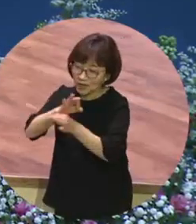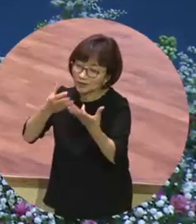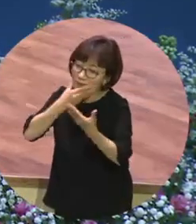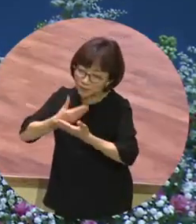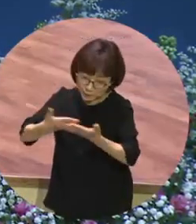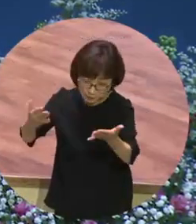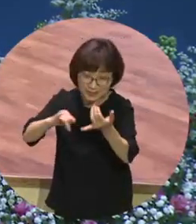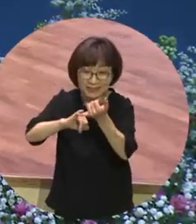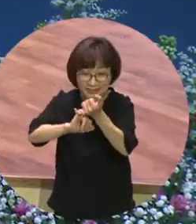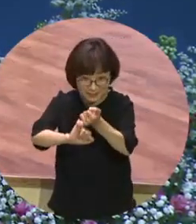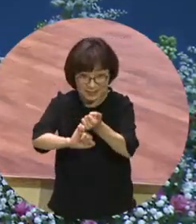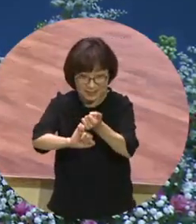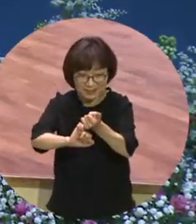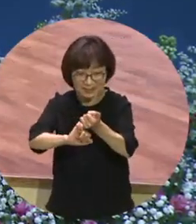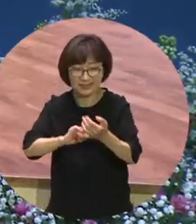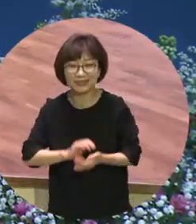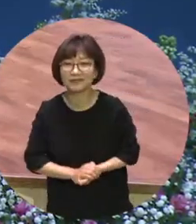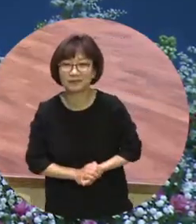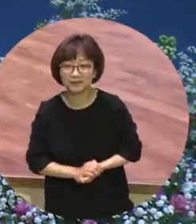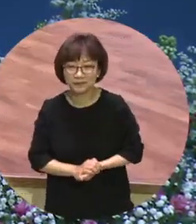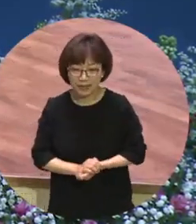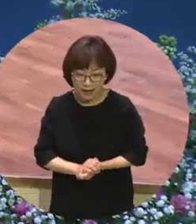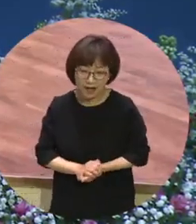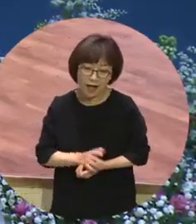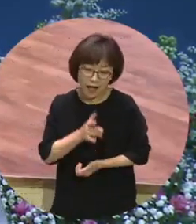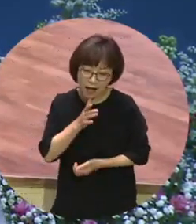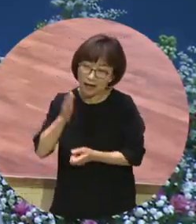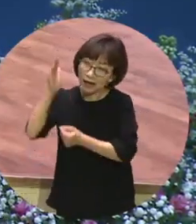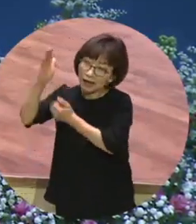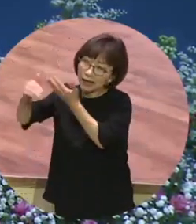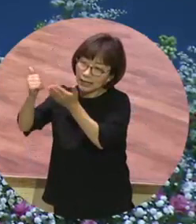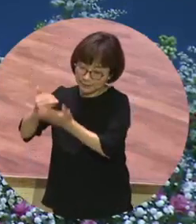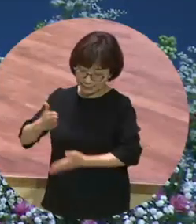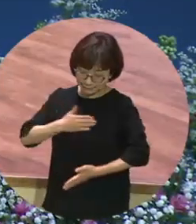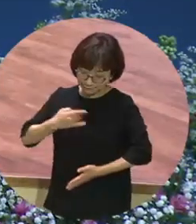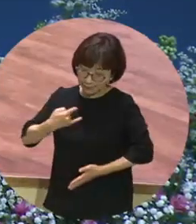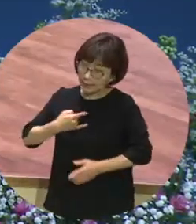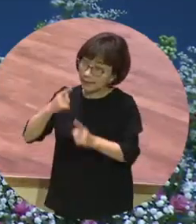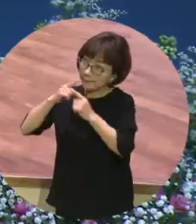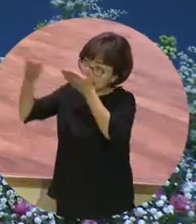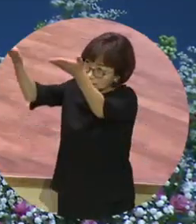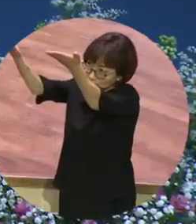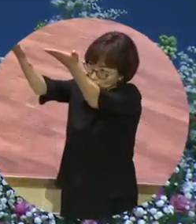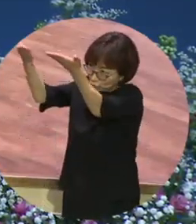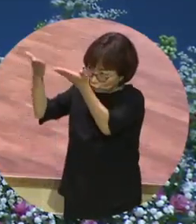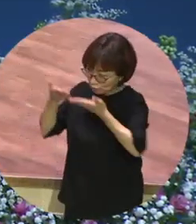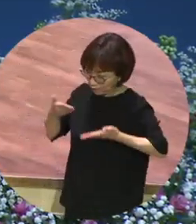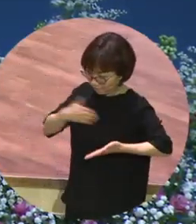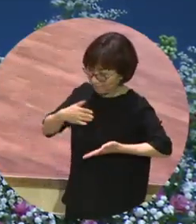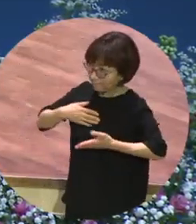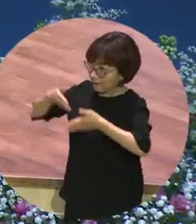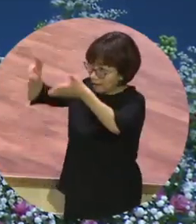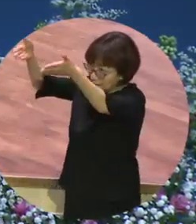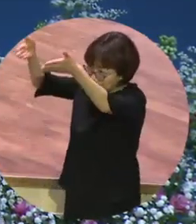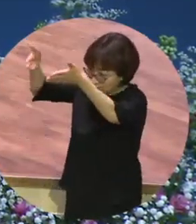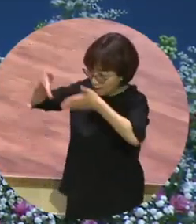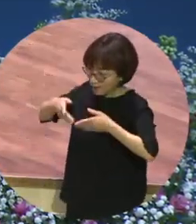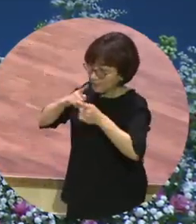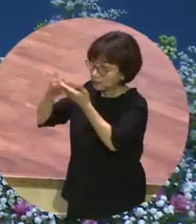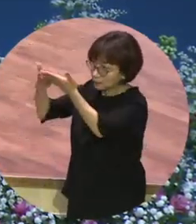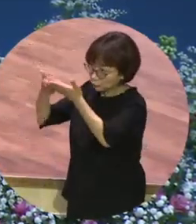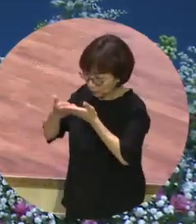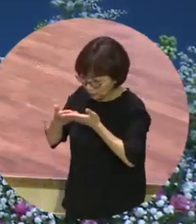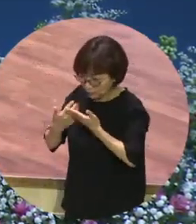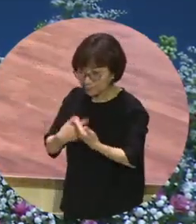들어있어요. 이 언약을 레마로 받고 나에게 주시는 레마로 받고 믿음의 도전을